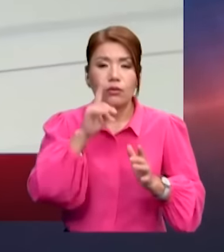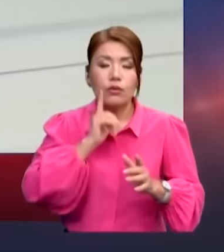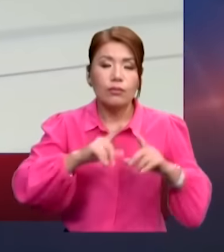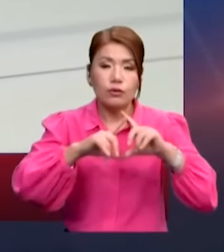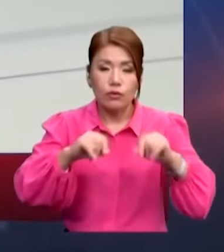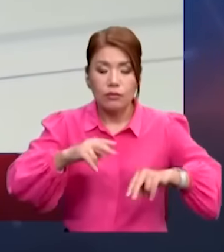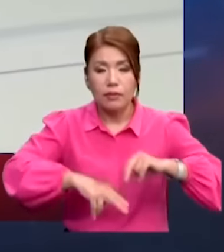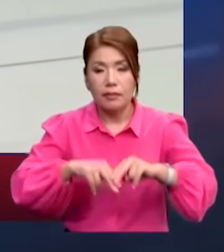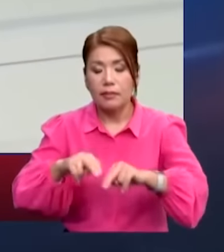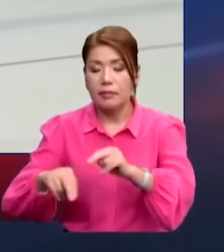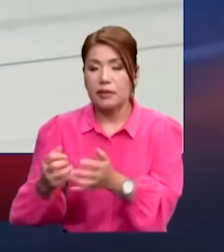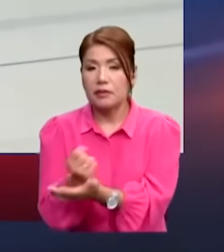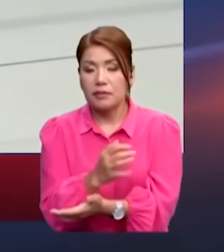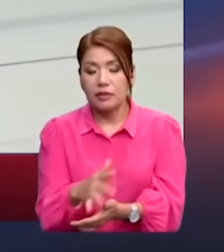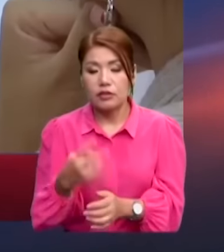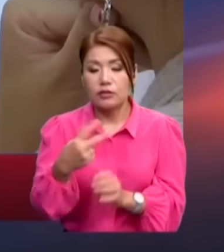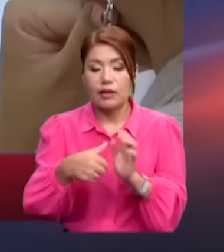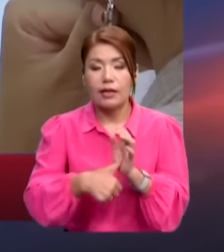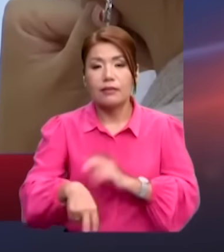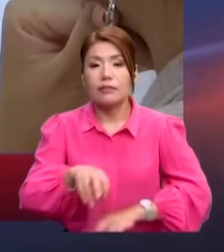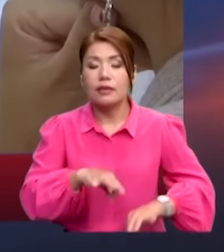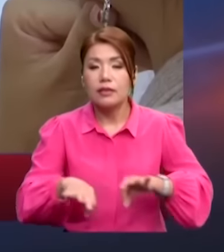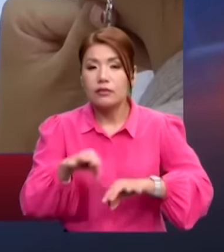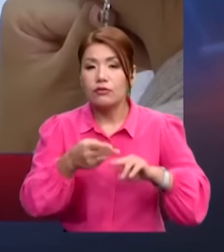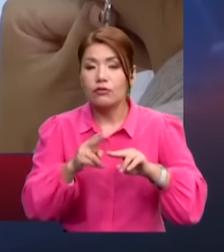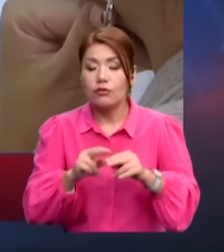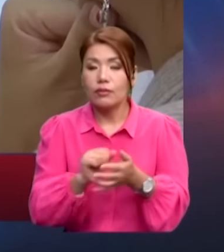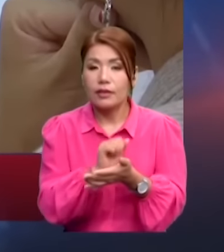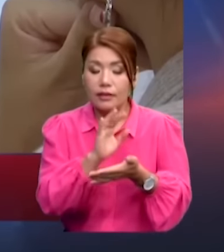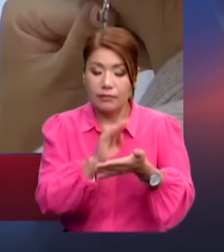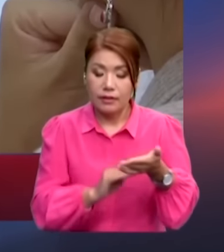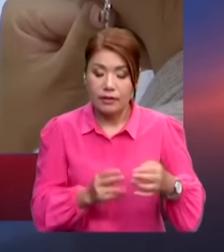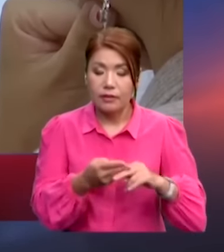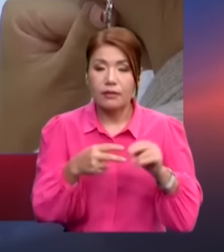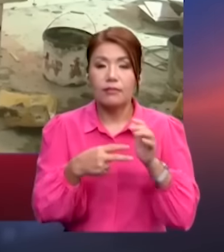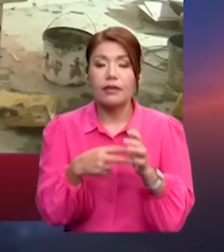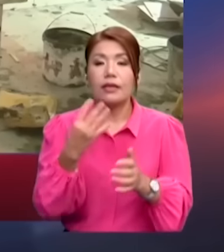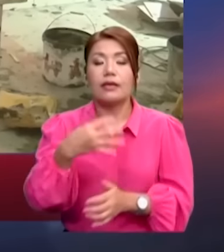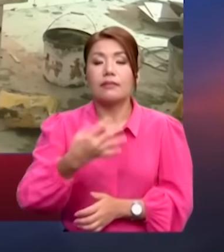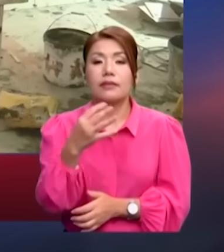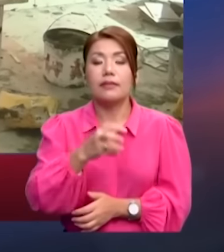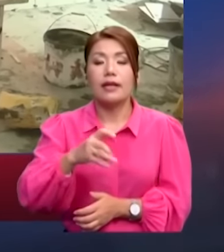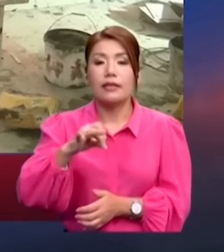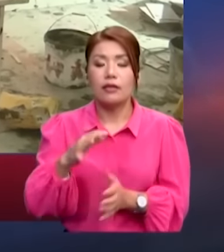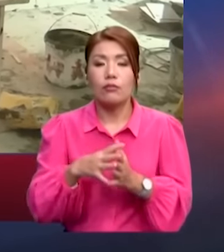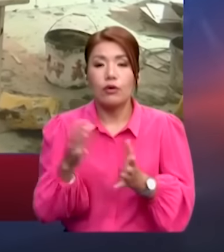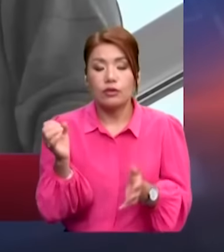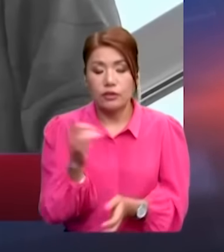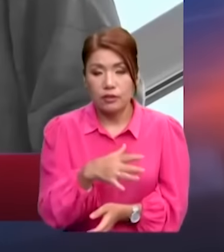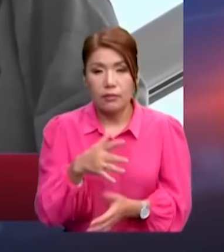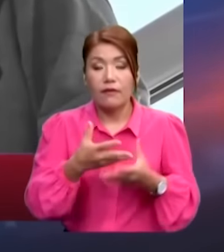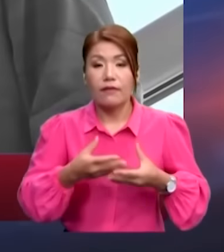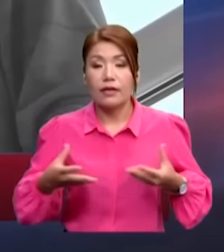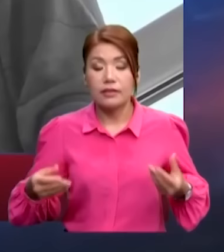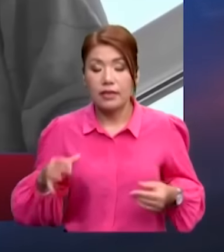алмай отырған көрінеді. 26 жобалық сметалық құжаттама бойынша бекітілген сома 45 миллиард теңгеге асып кеткен. Көктемде бұл